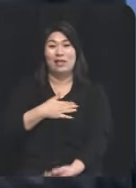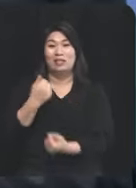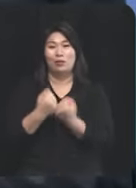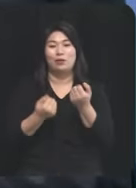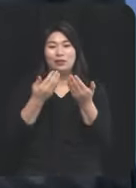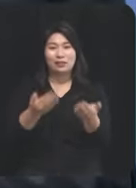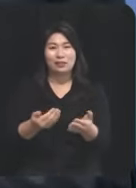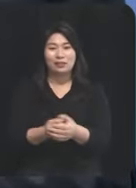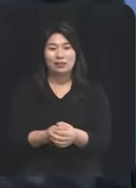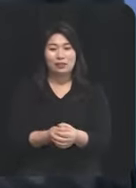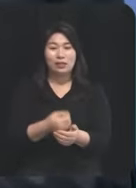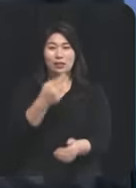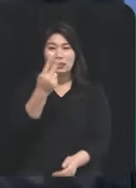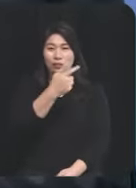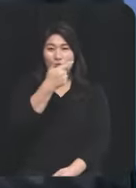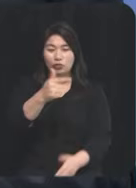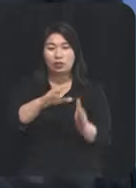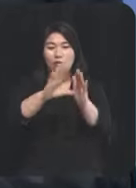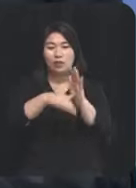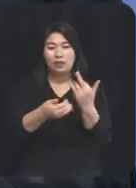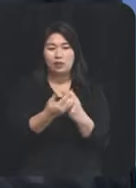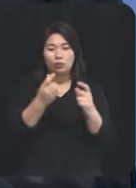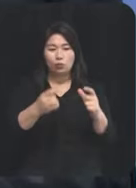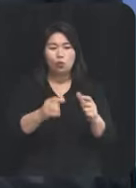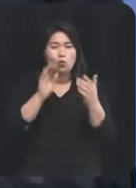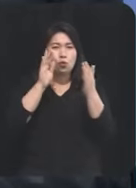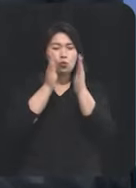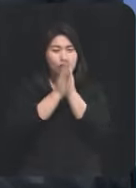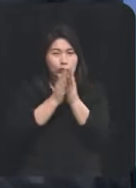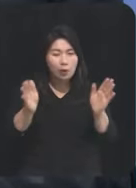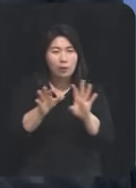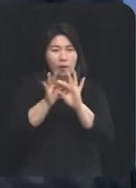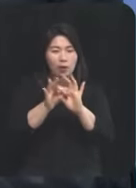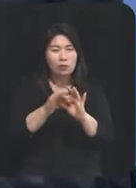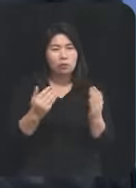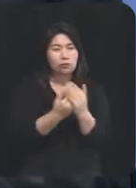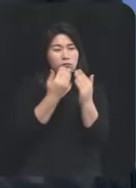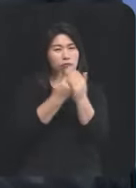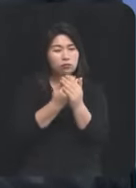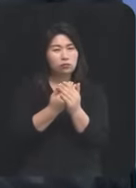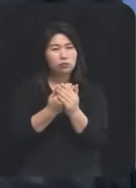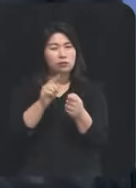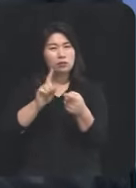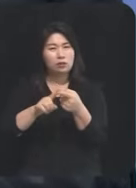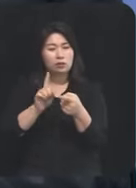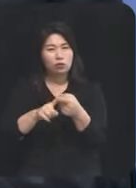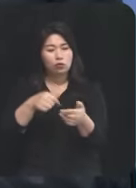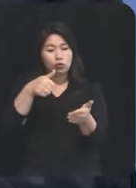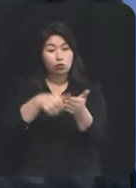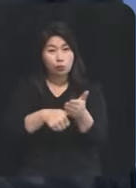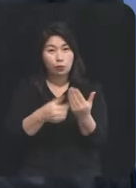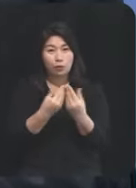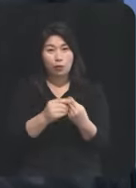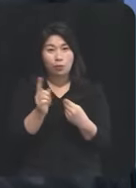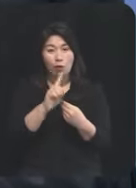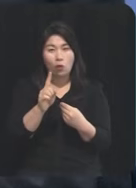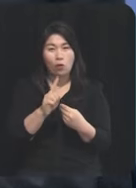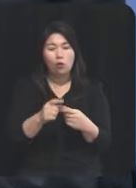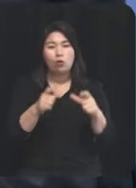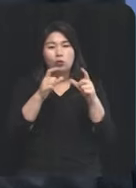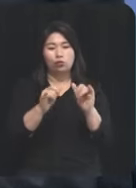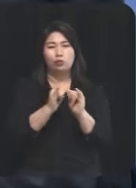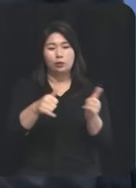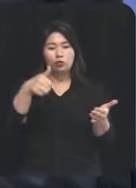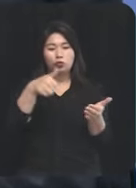당시 제주특별자치도 출범에 관한 혁신안이야 점진안을 놓고 주민투표를 실시한 것은 주민투표법